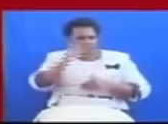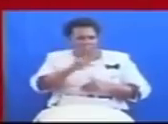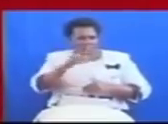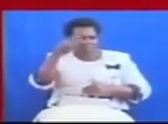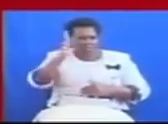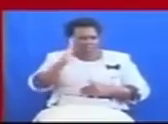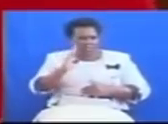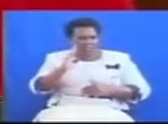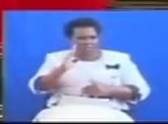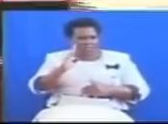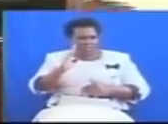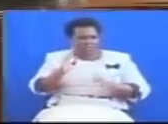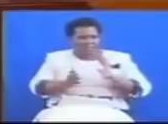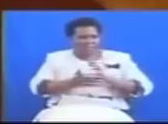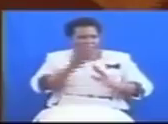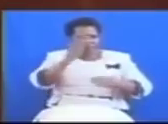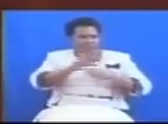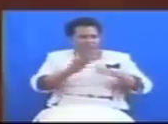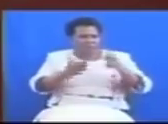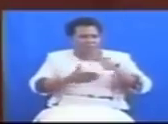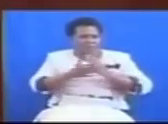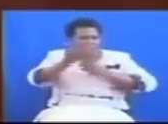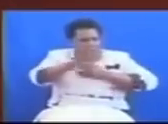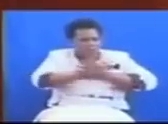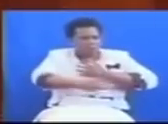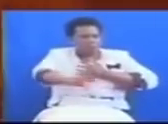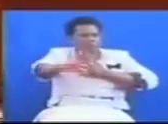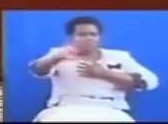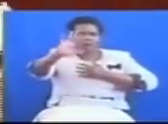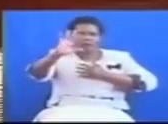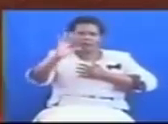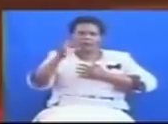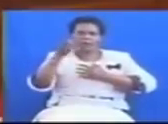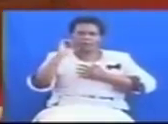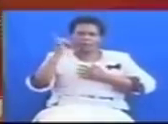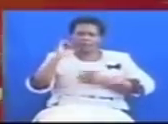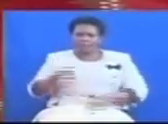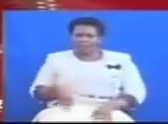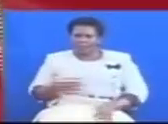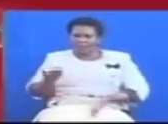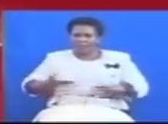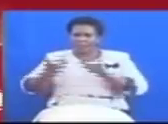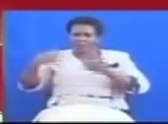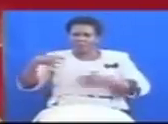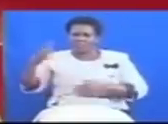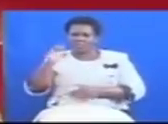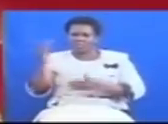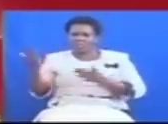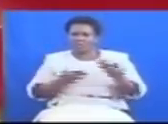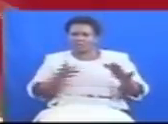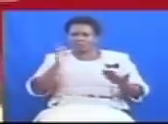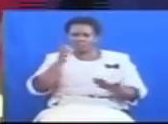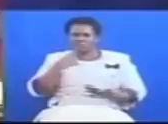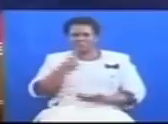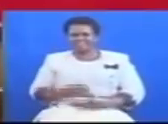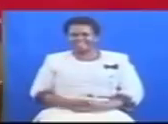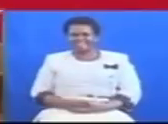kwa ajili ya kuzalisha umeme? Mheshimiwa Subira Mgalu, naibu waziri, anakwenda kujibu swali hilo.